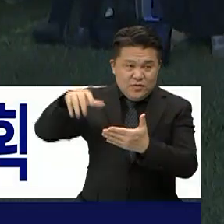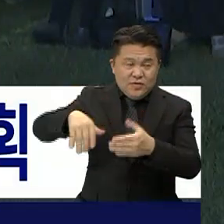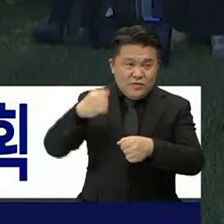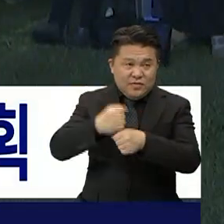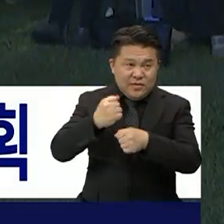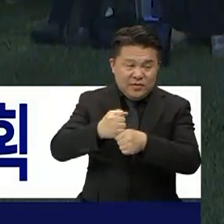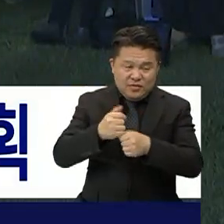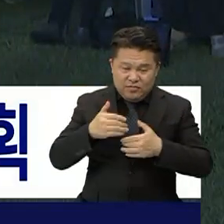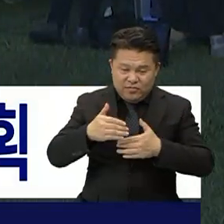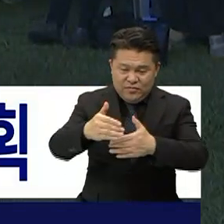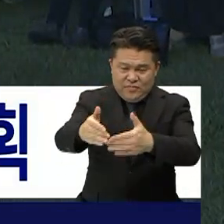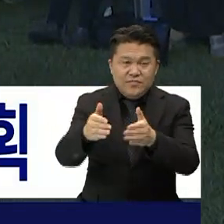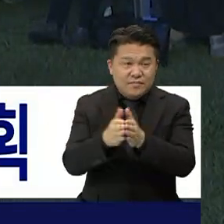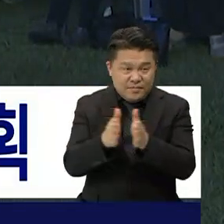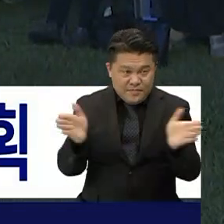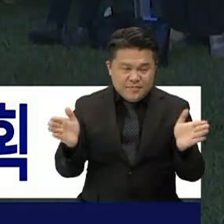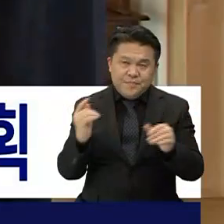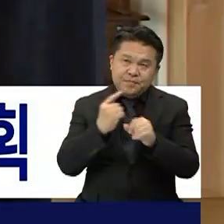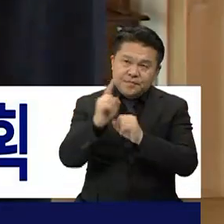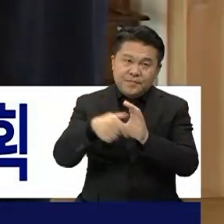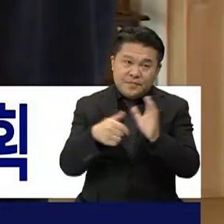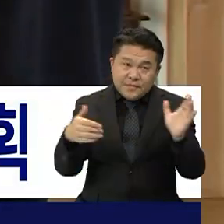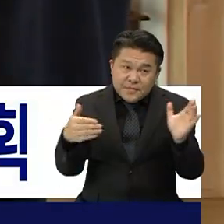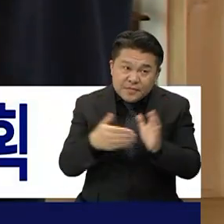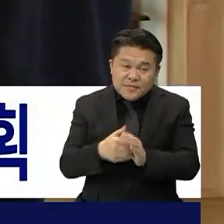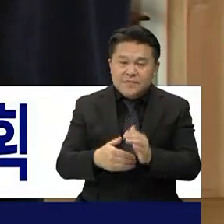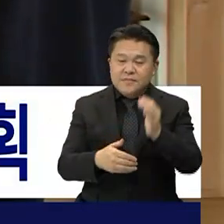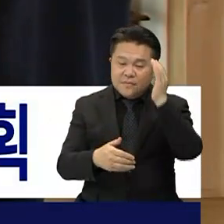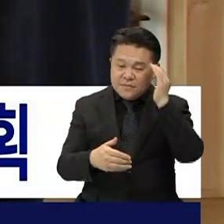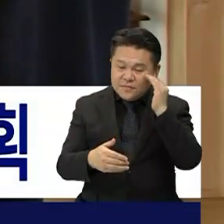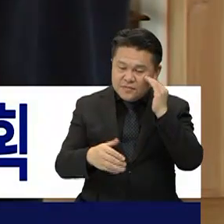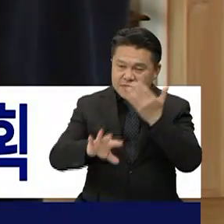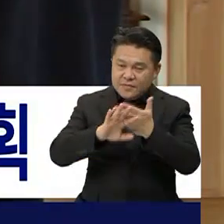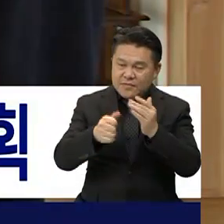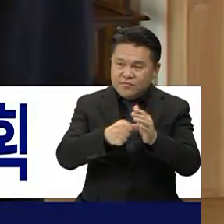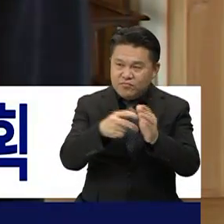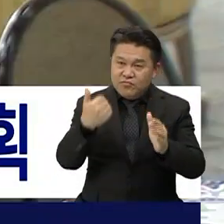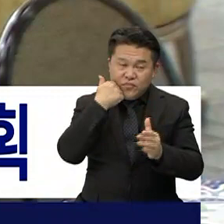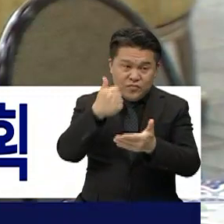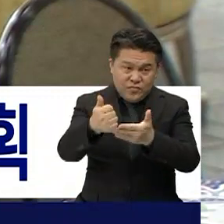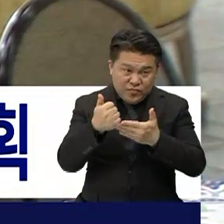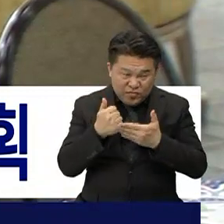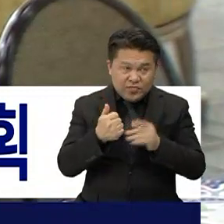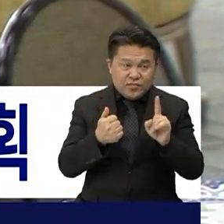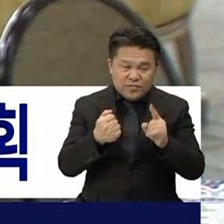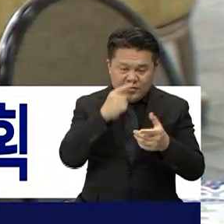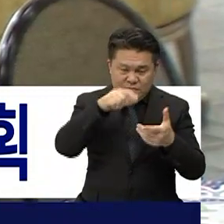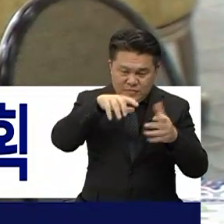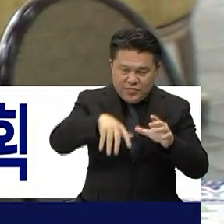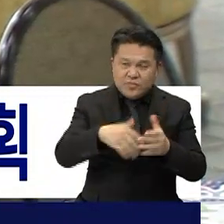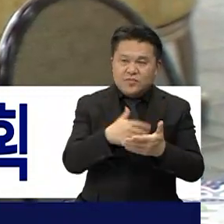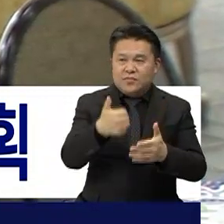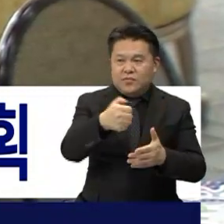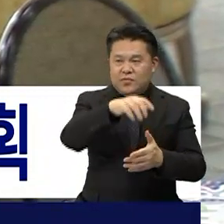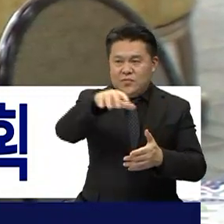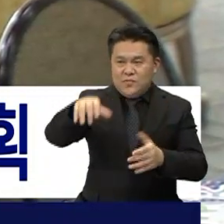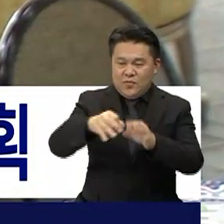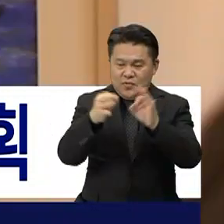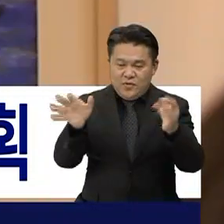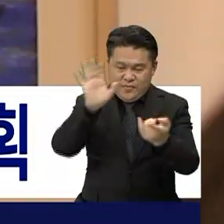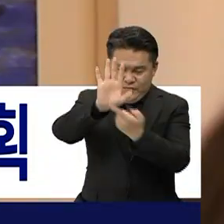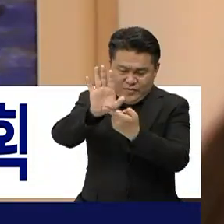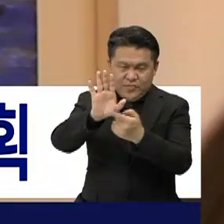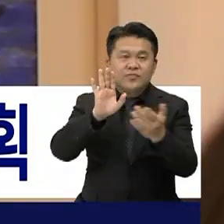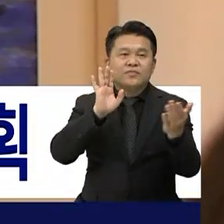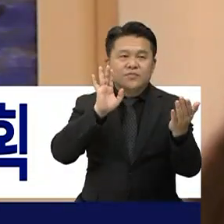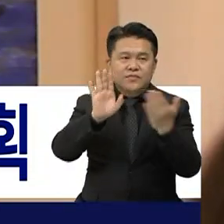대장정이 시작됐습니다. 내년까지 국내외 유명 작가들을 초청해 50여 개 카페 등에서 장기간 전시회를 개최한